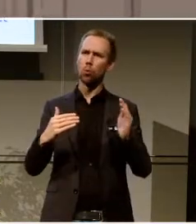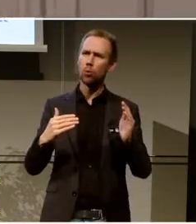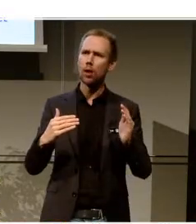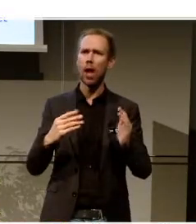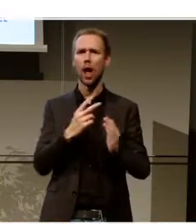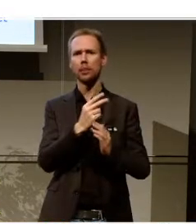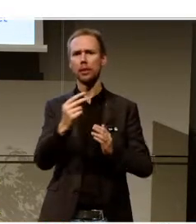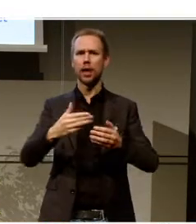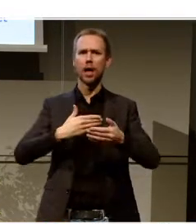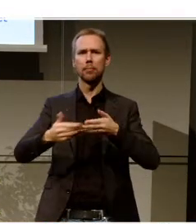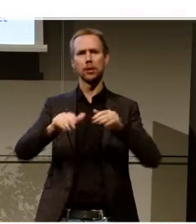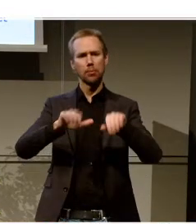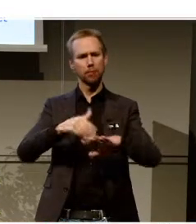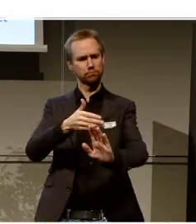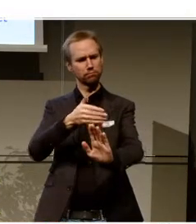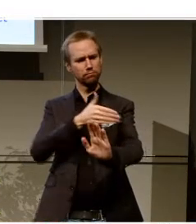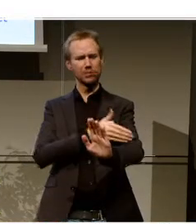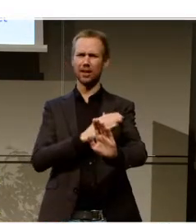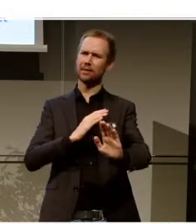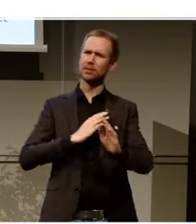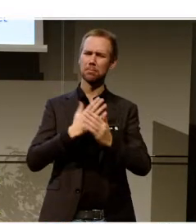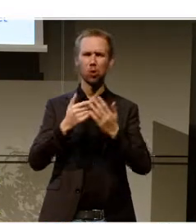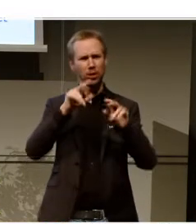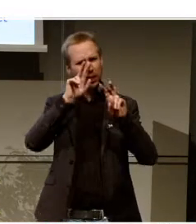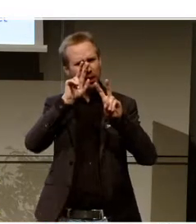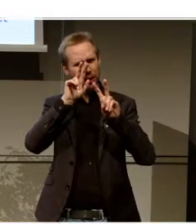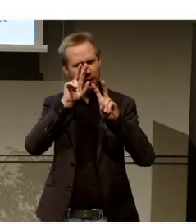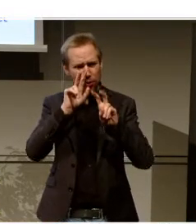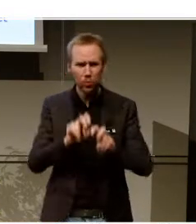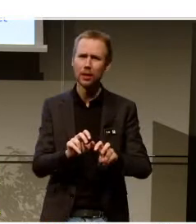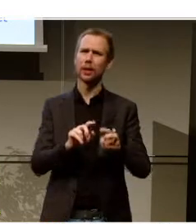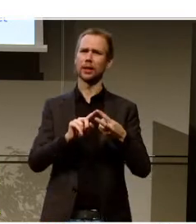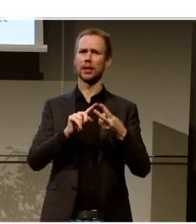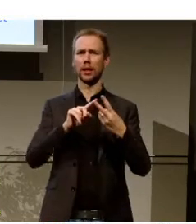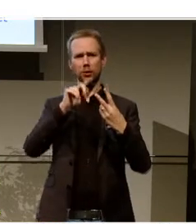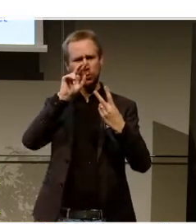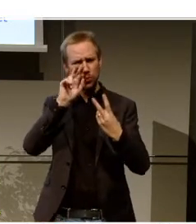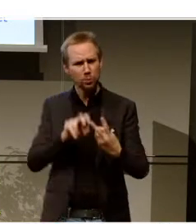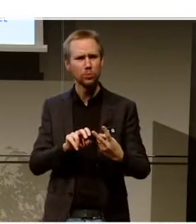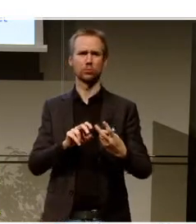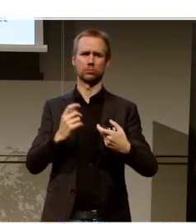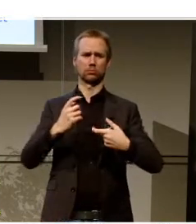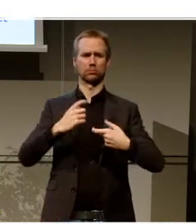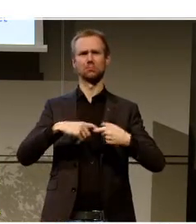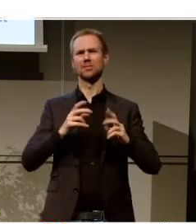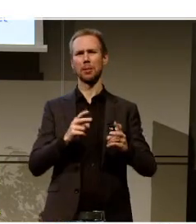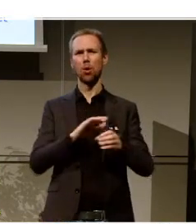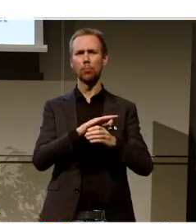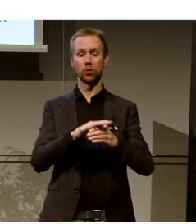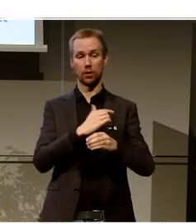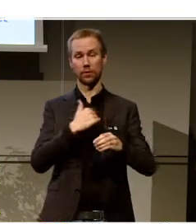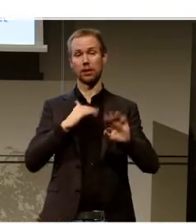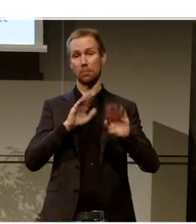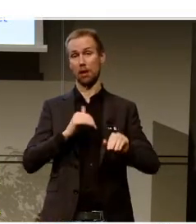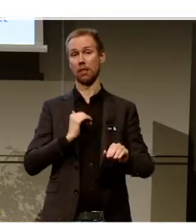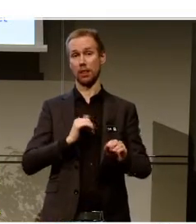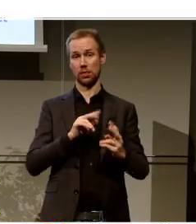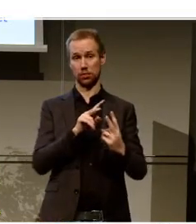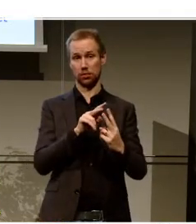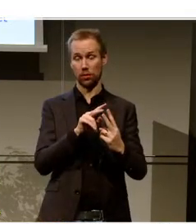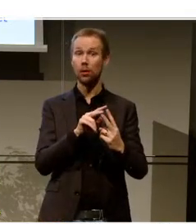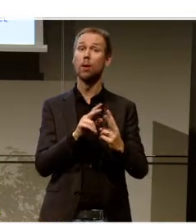mycket utredningar, studier gjorda på området. Och det har vi naturligtvis tittat på. Vi har också